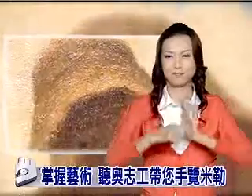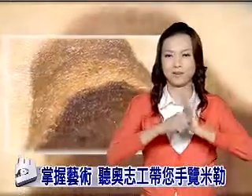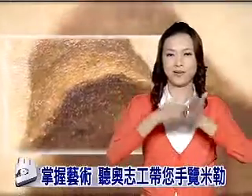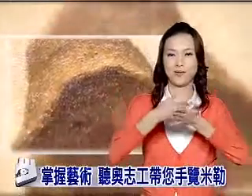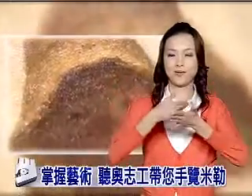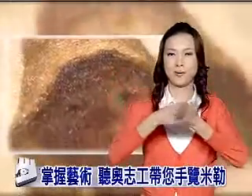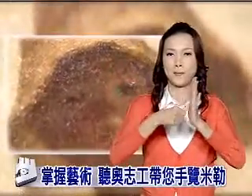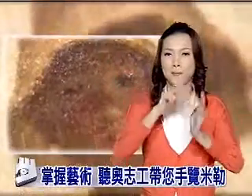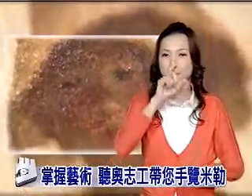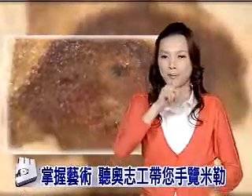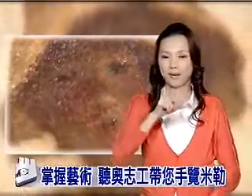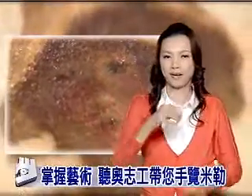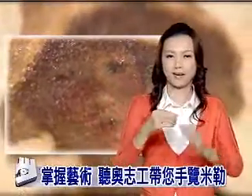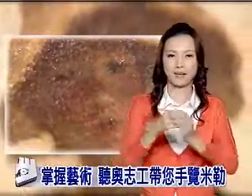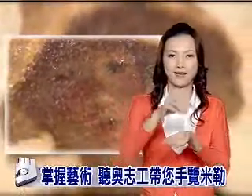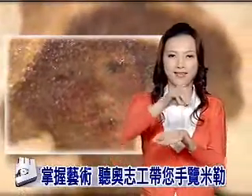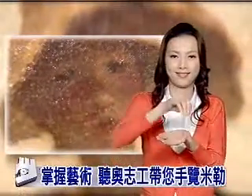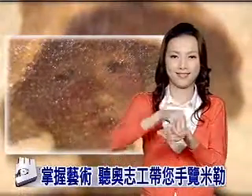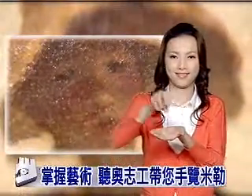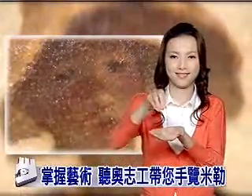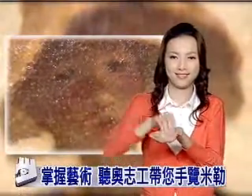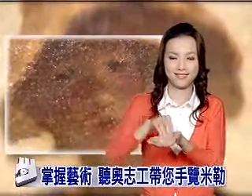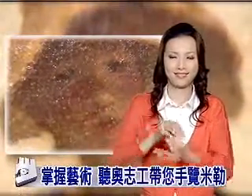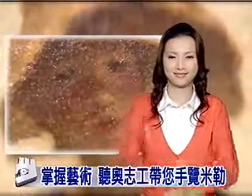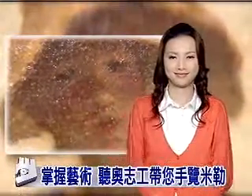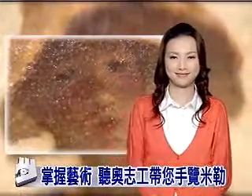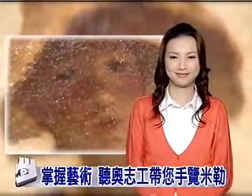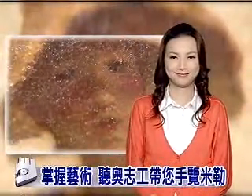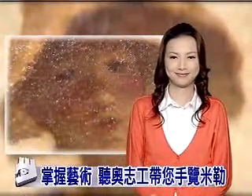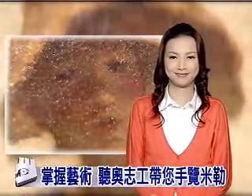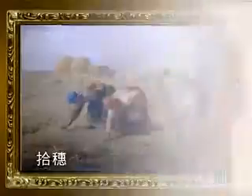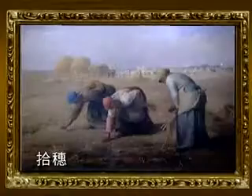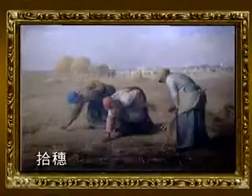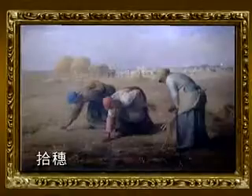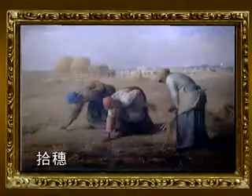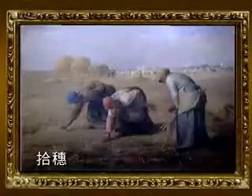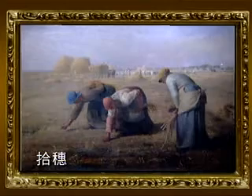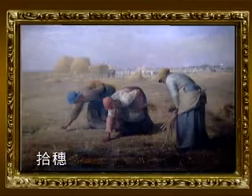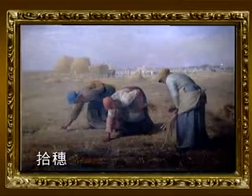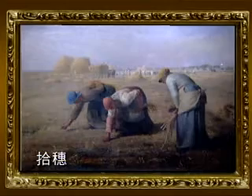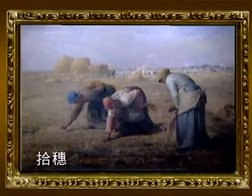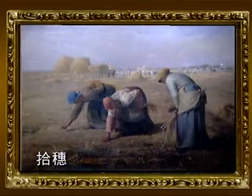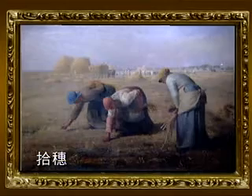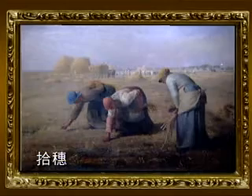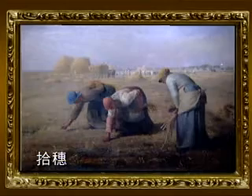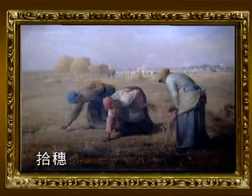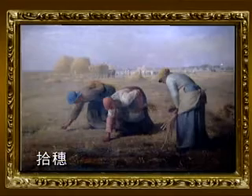最最著名的画作《十岁》。